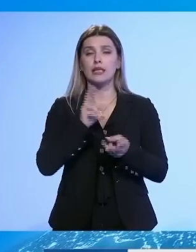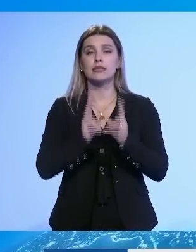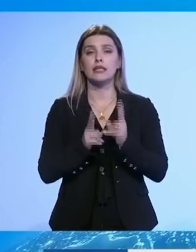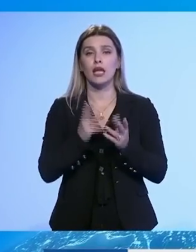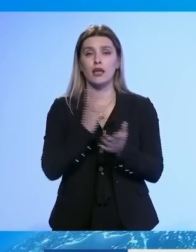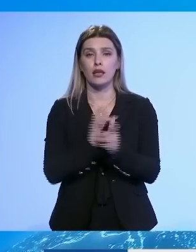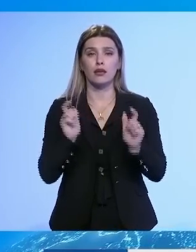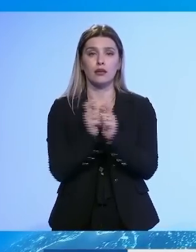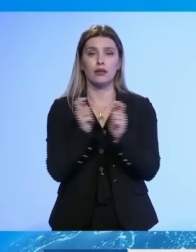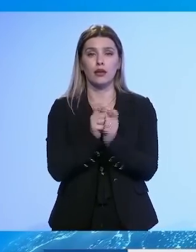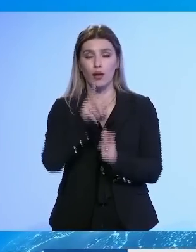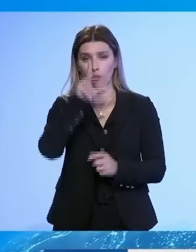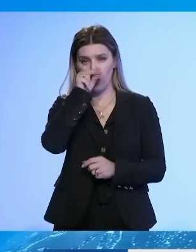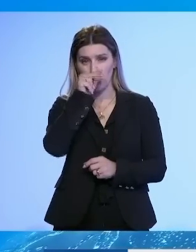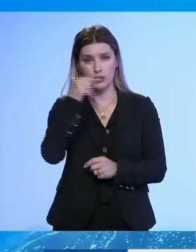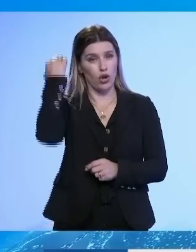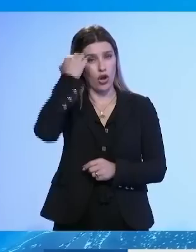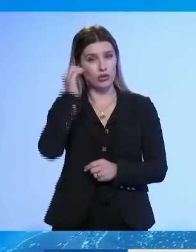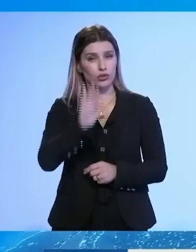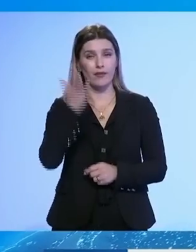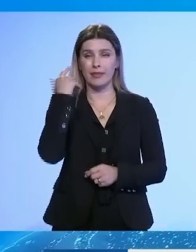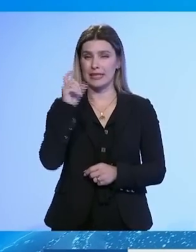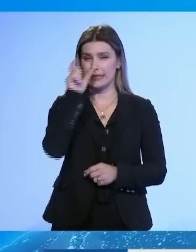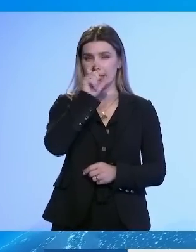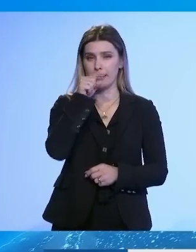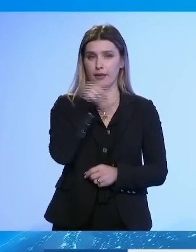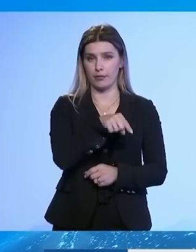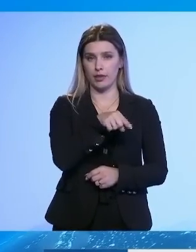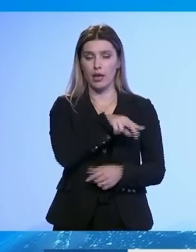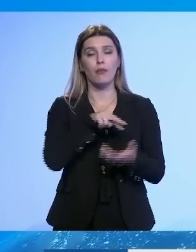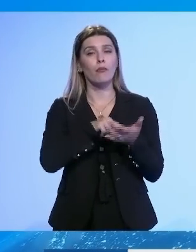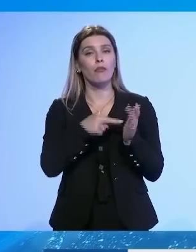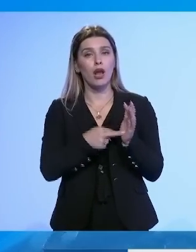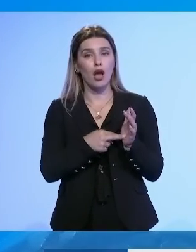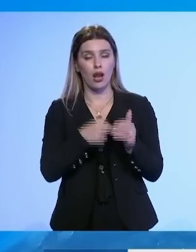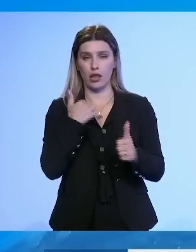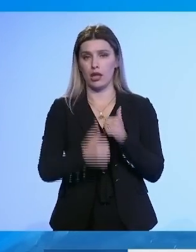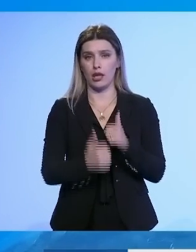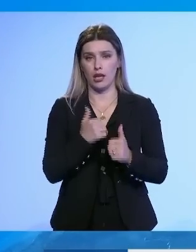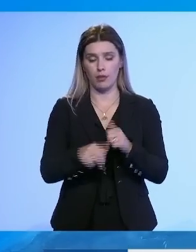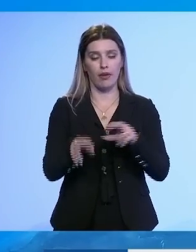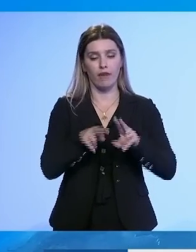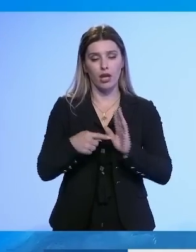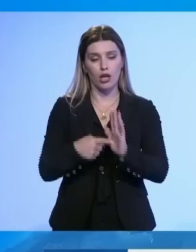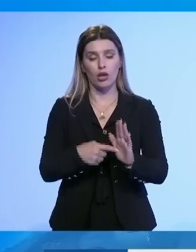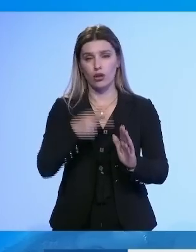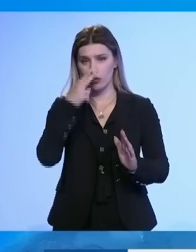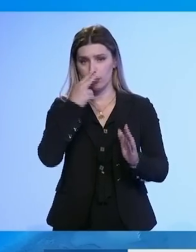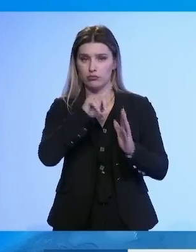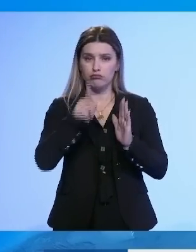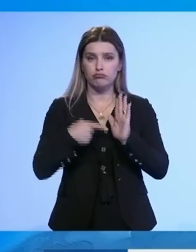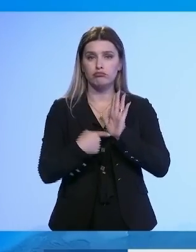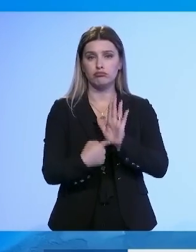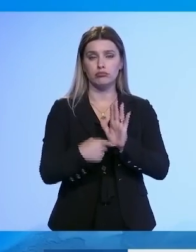i policëve të Kosovës nga forcat serbe. Një rrëmbim i planifikuar, vepër kriminale. Videoja e më poshtme tregon se